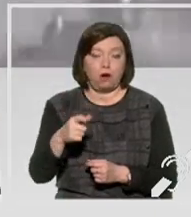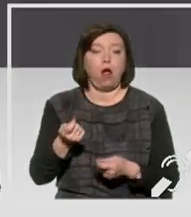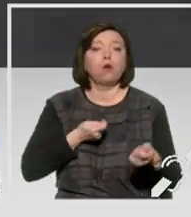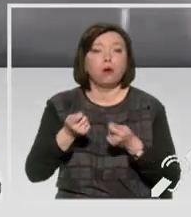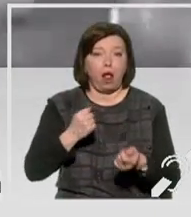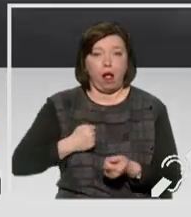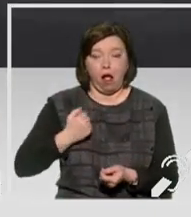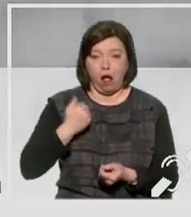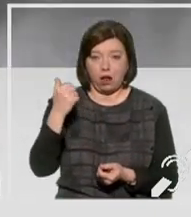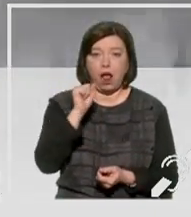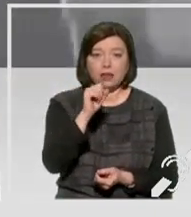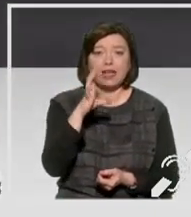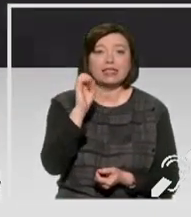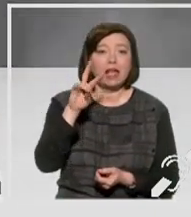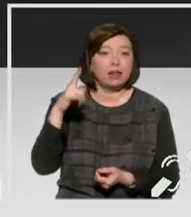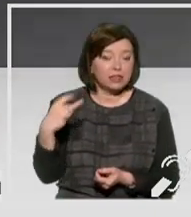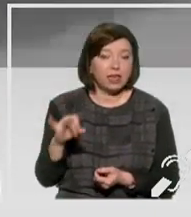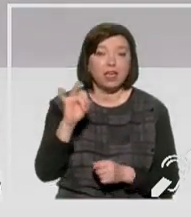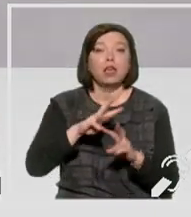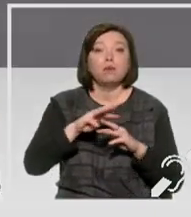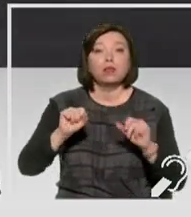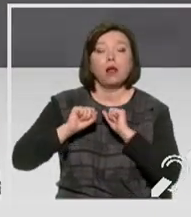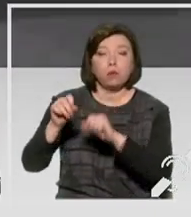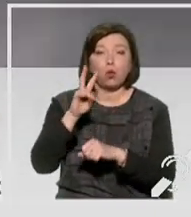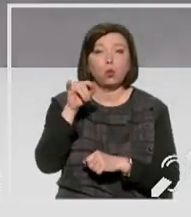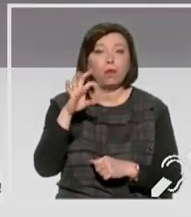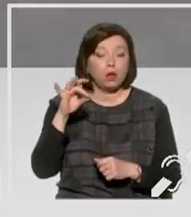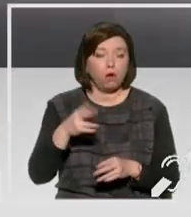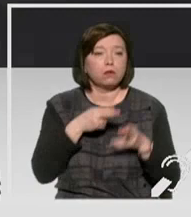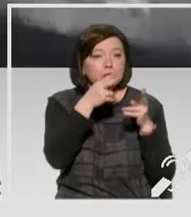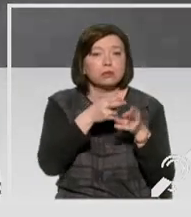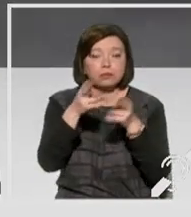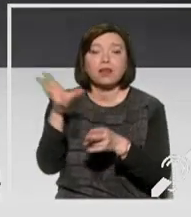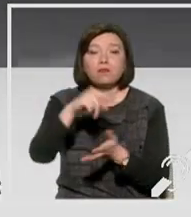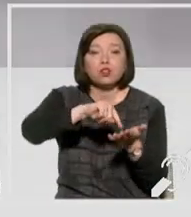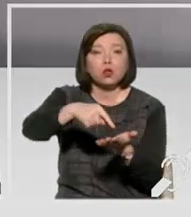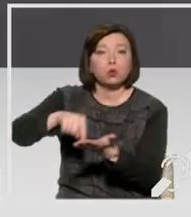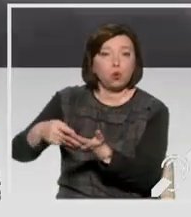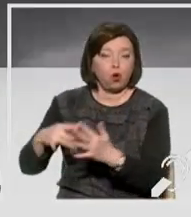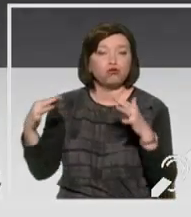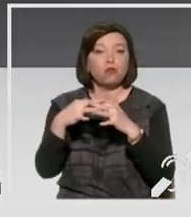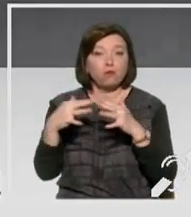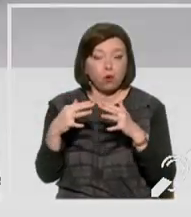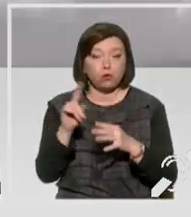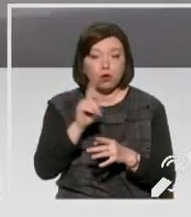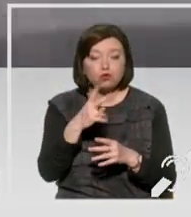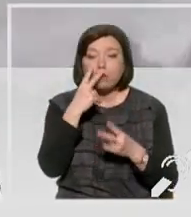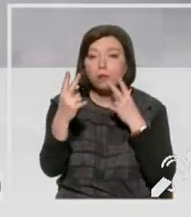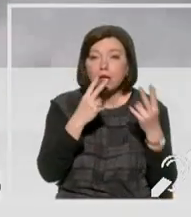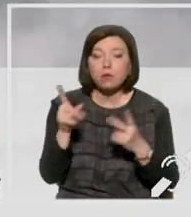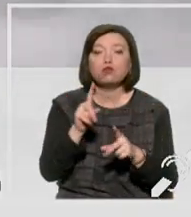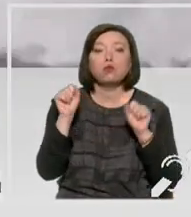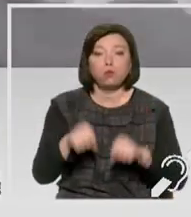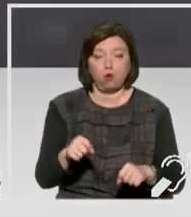șef al forțelor armate Alexandru Sârski și ministrul apărării Rustem Umerov au vizitat toate punctele fierbinți ale frontului pentru a lua măsurile necesare